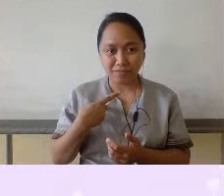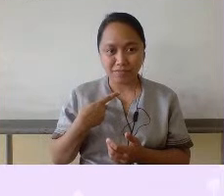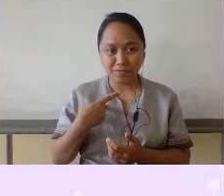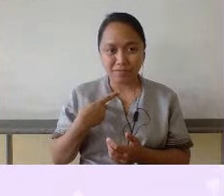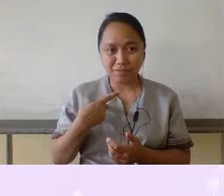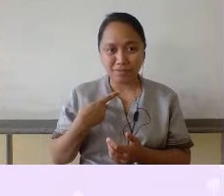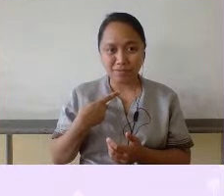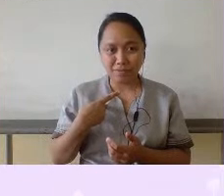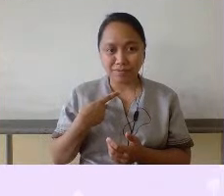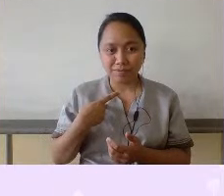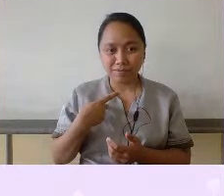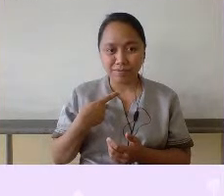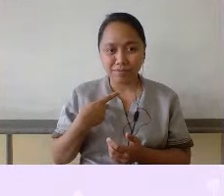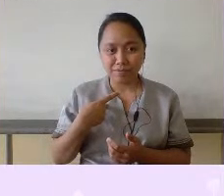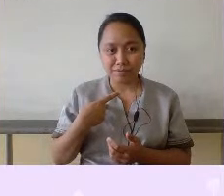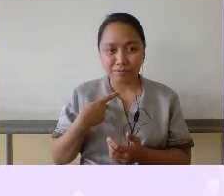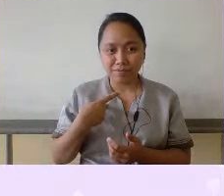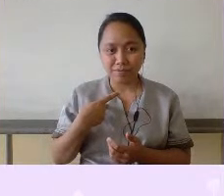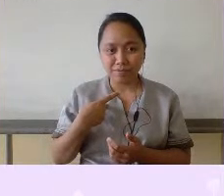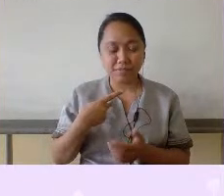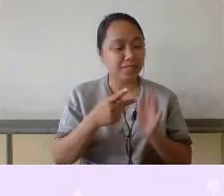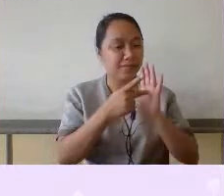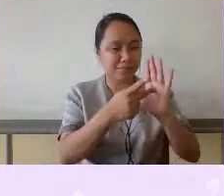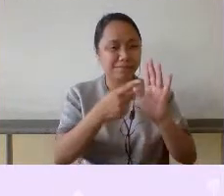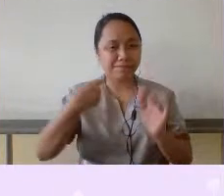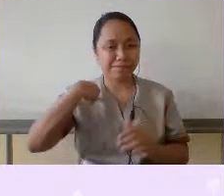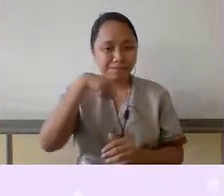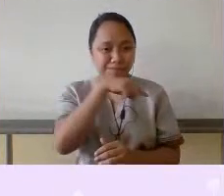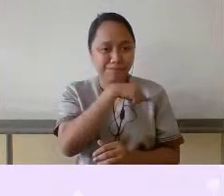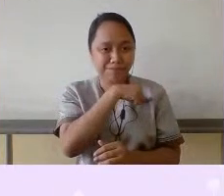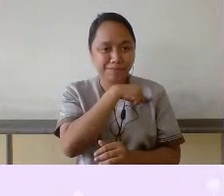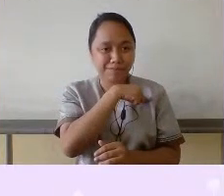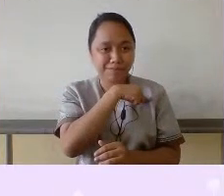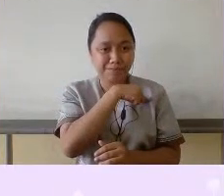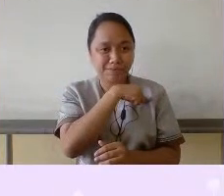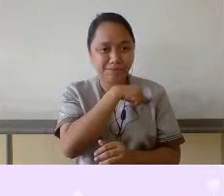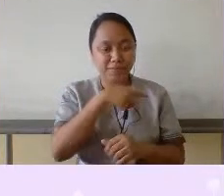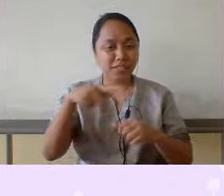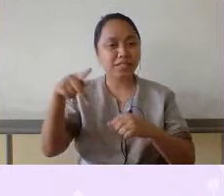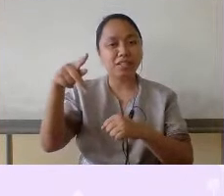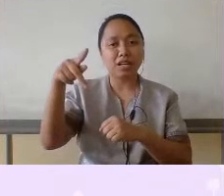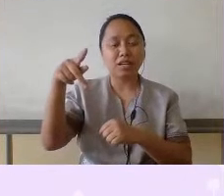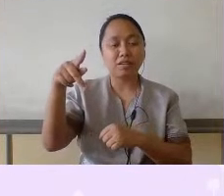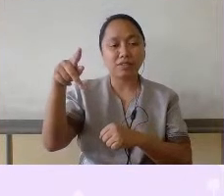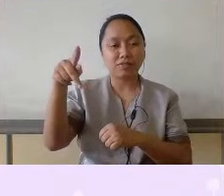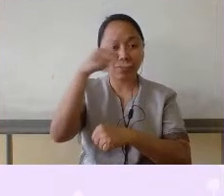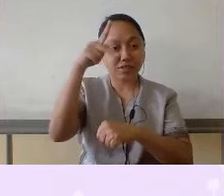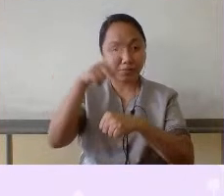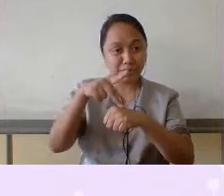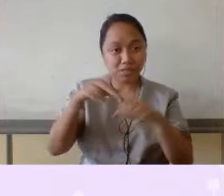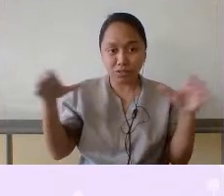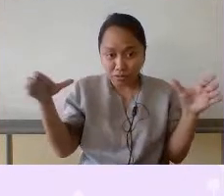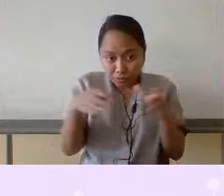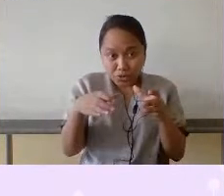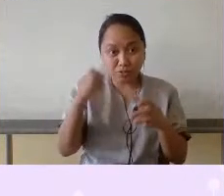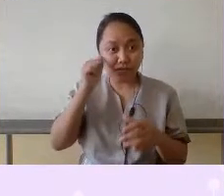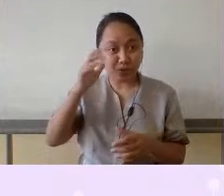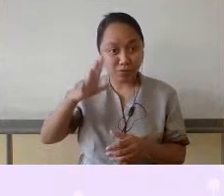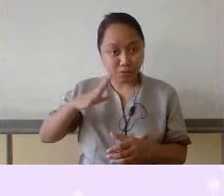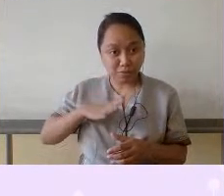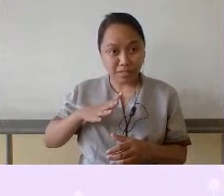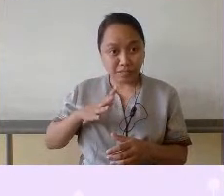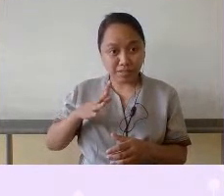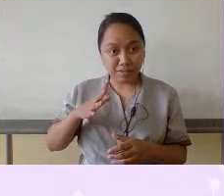to extend our congratulations to the Philippine Commission for Women for organizing this event. Kami po